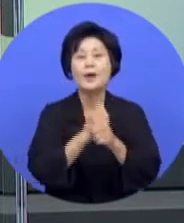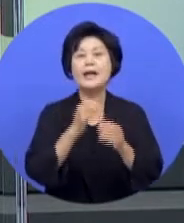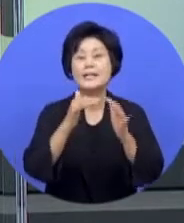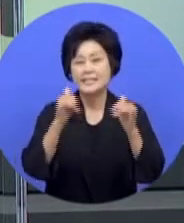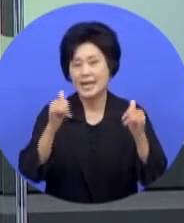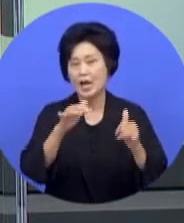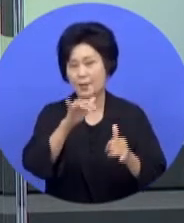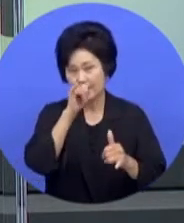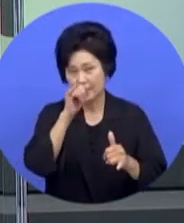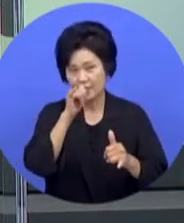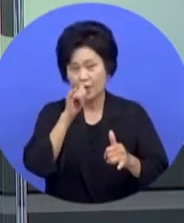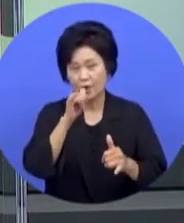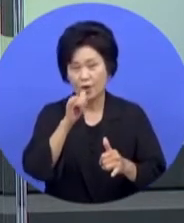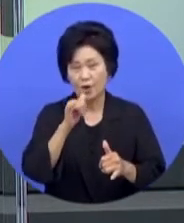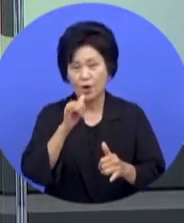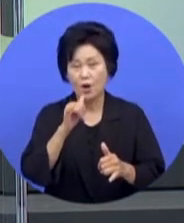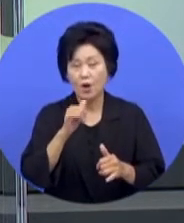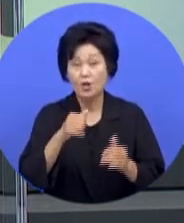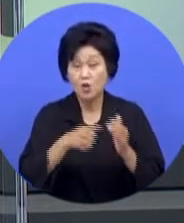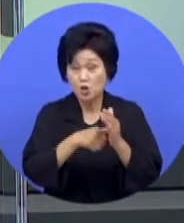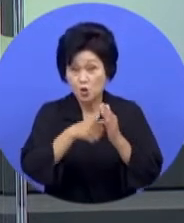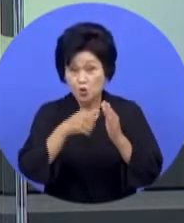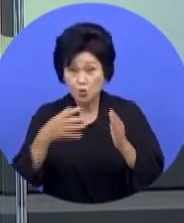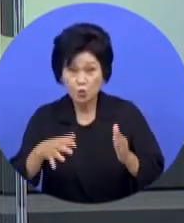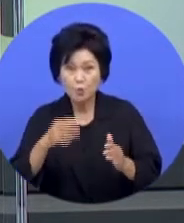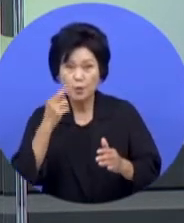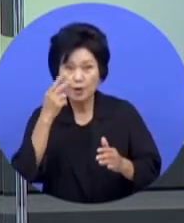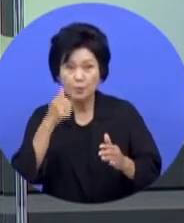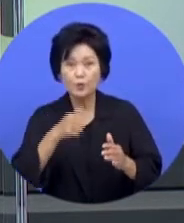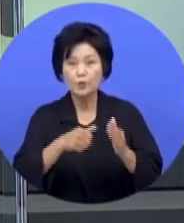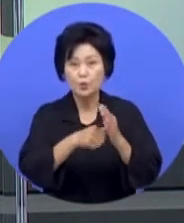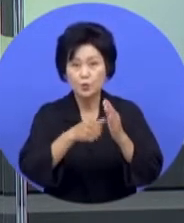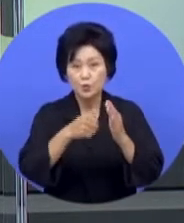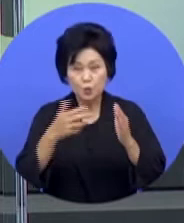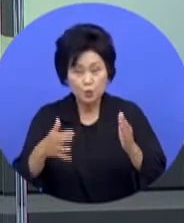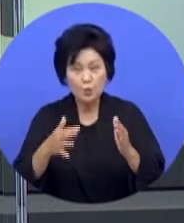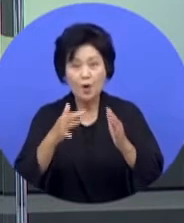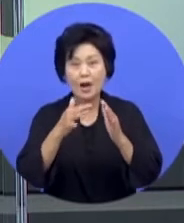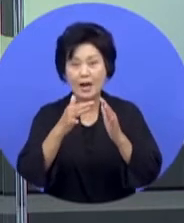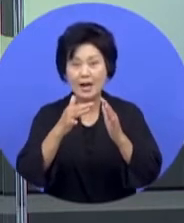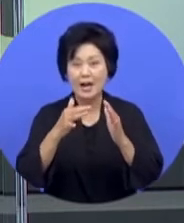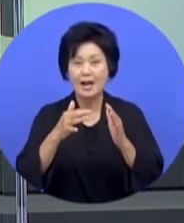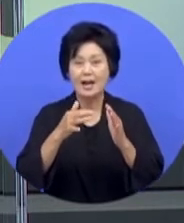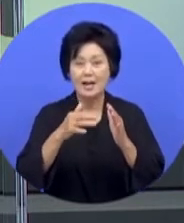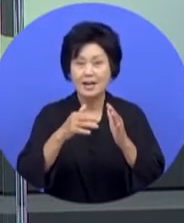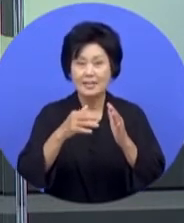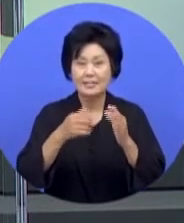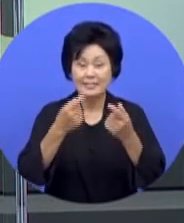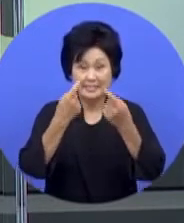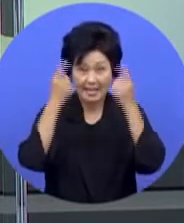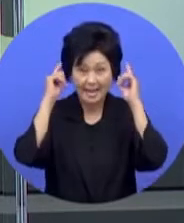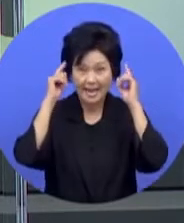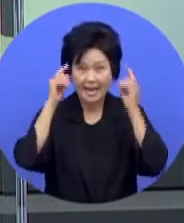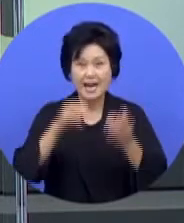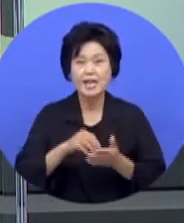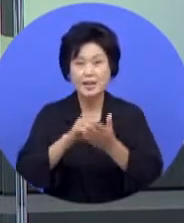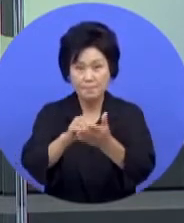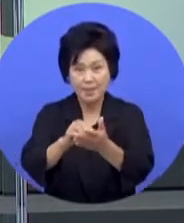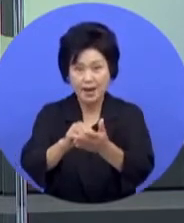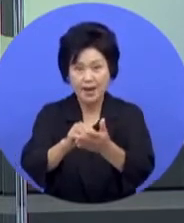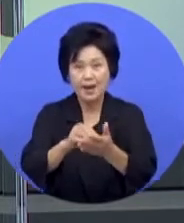학생들은 이제 위스콘신 주립대학에 네. 지금 입학 허가가 나와서 몇 명? 두 명입니다. 두 명? 그래요? 저도